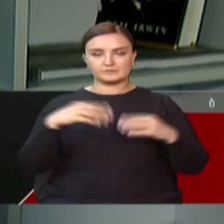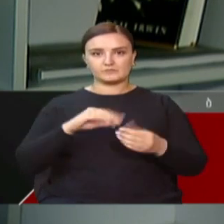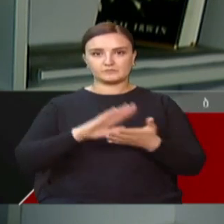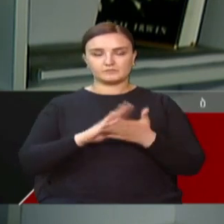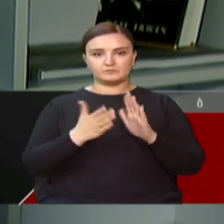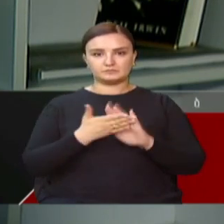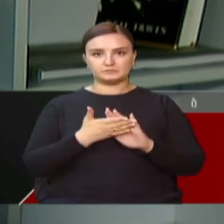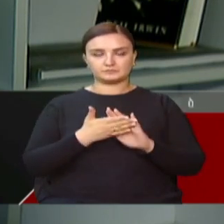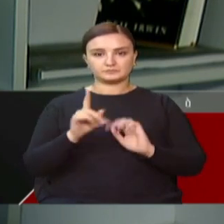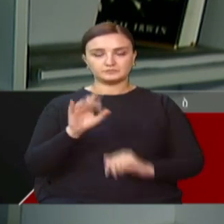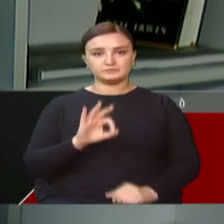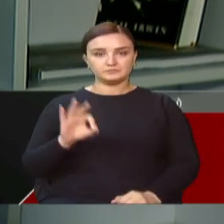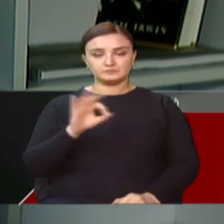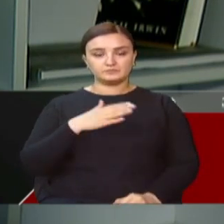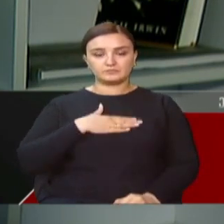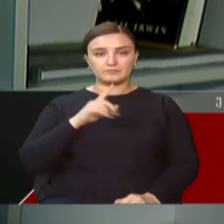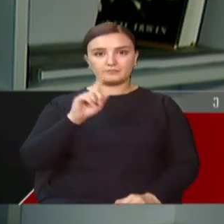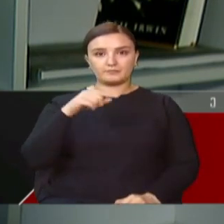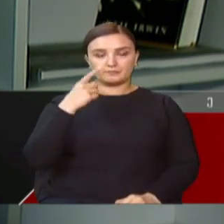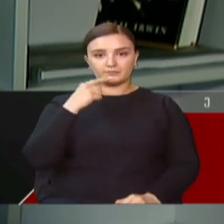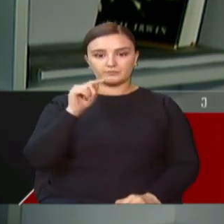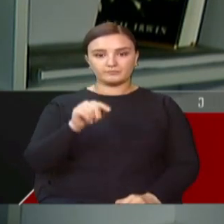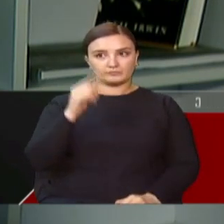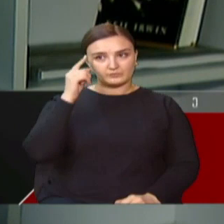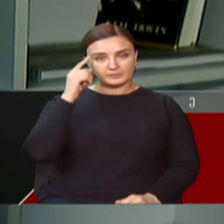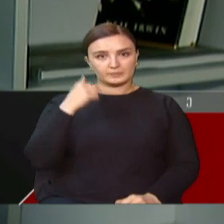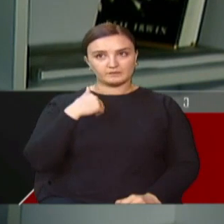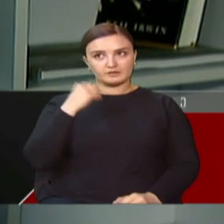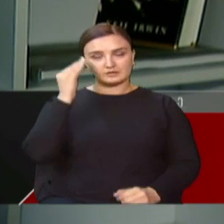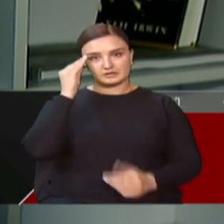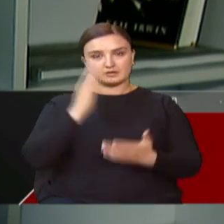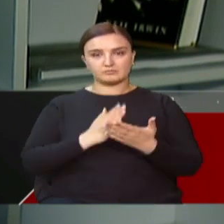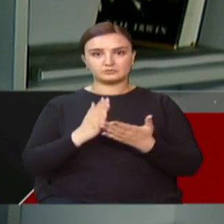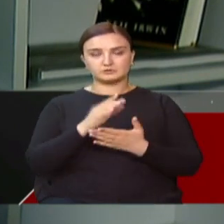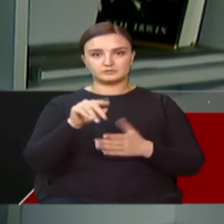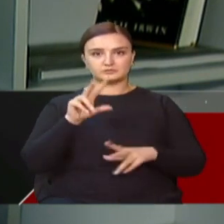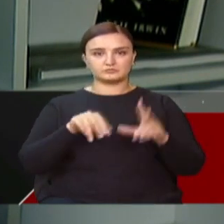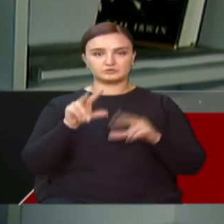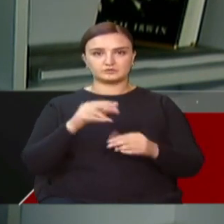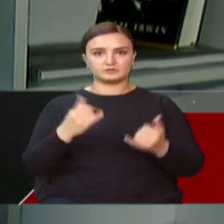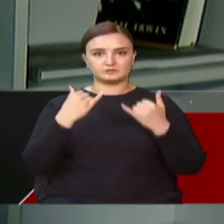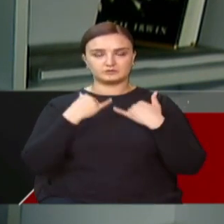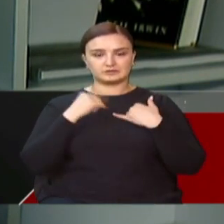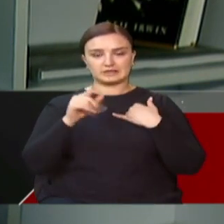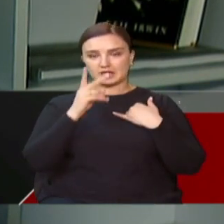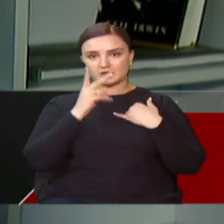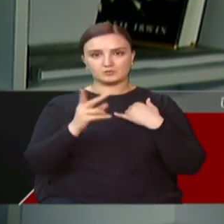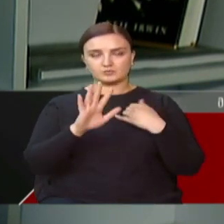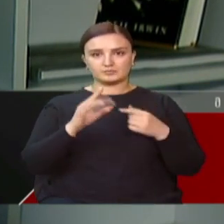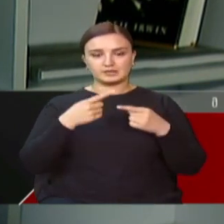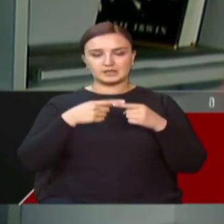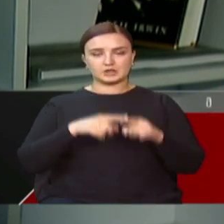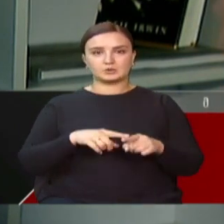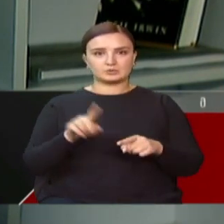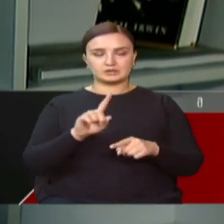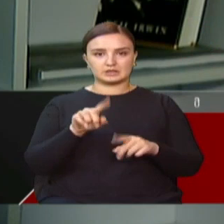რაღაცაზე. და რასაც ჩვენ ვიტყოდით, რომ აი ეს გონია ჩვენ გამოსავალიო, იმას ჩაგვითვლიდნენ. ანუ ისინი იმას კი არ უყურებენ ტექნიკურად რა